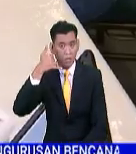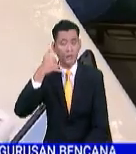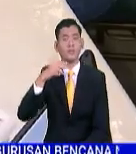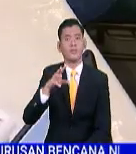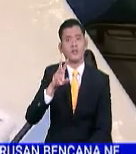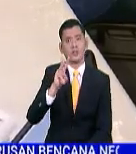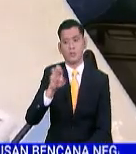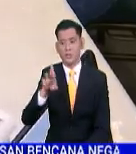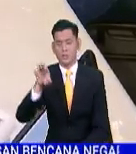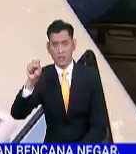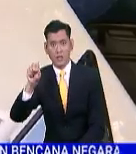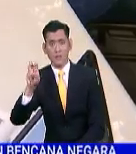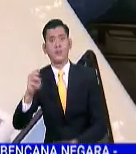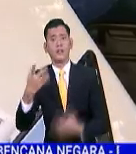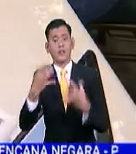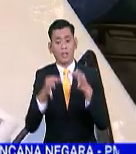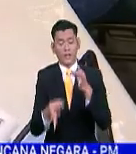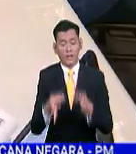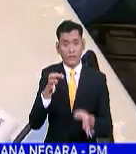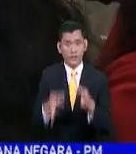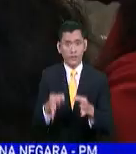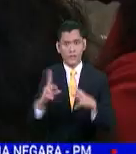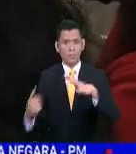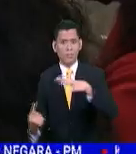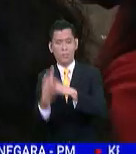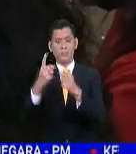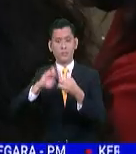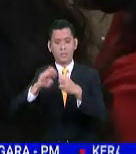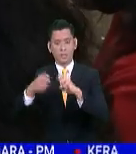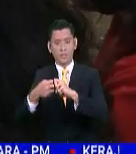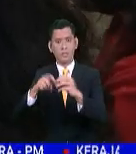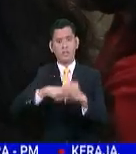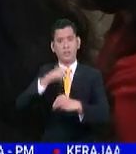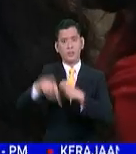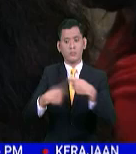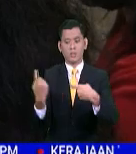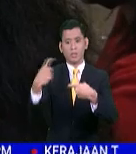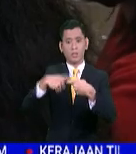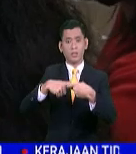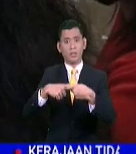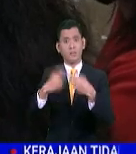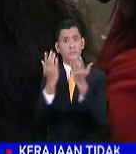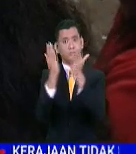sebarang kebimbangan tentang situasi semasa berkaitan anak-anak mereka.